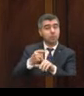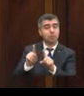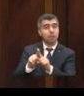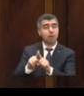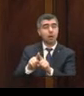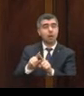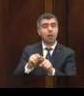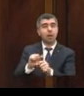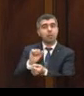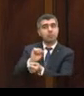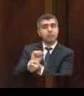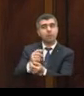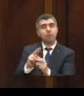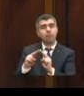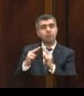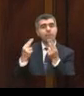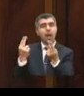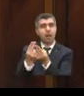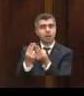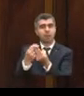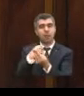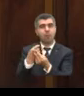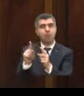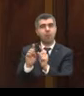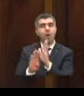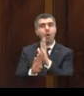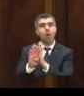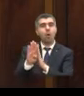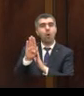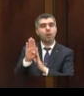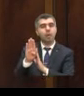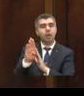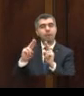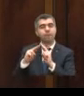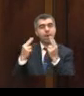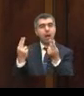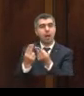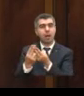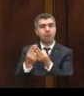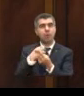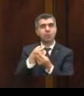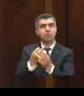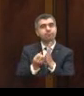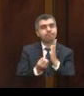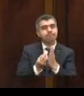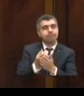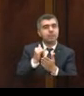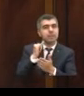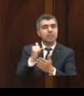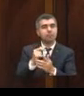الدولية المتحاملة على بلادنا، والتي لا ولن نقبل بأي حال من